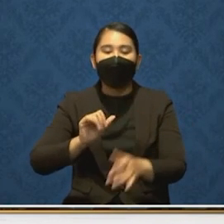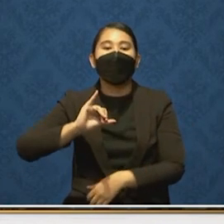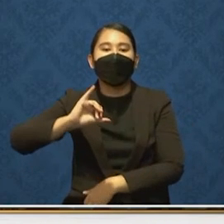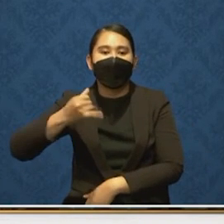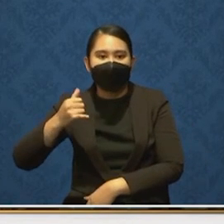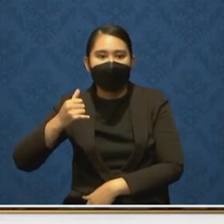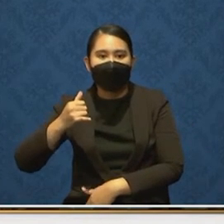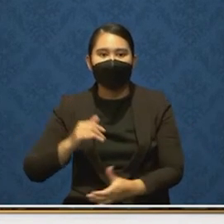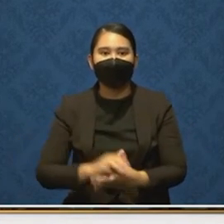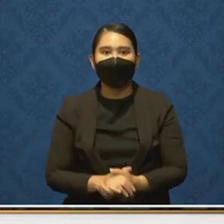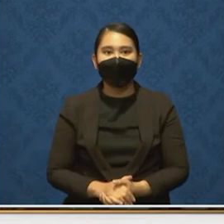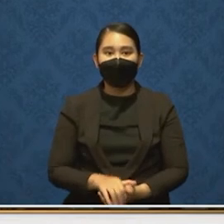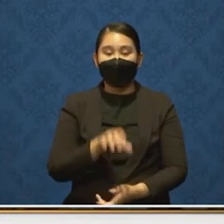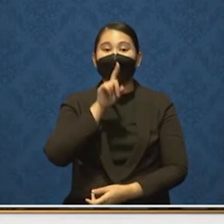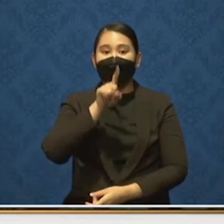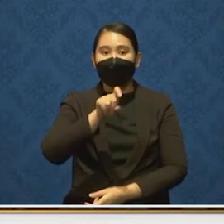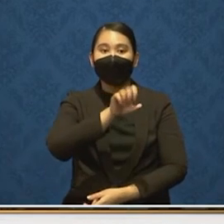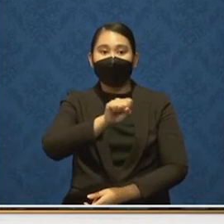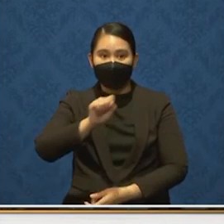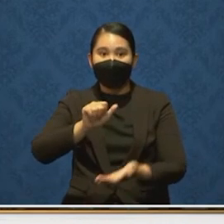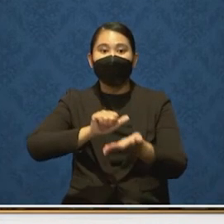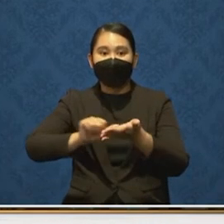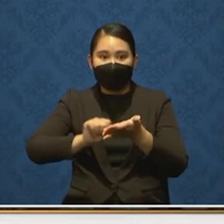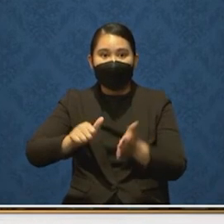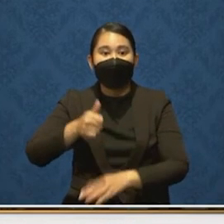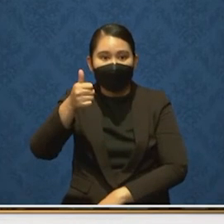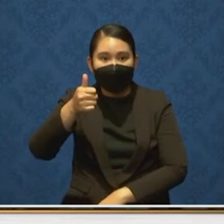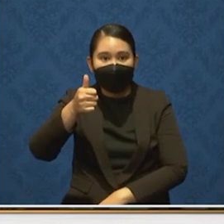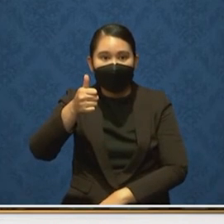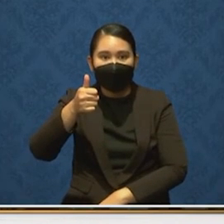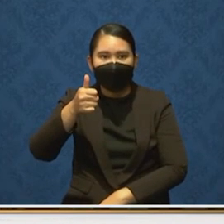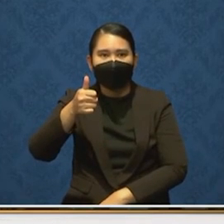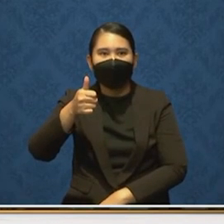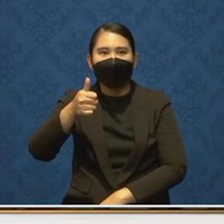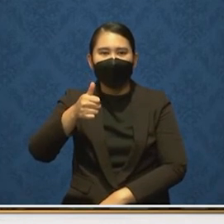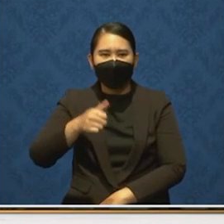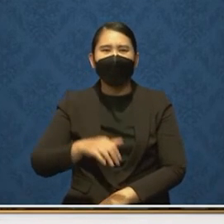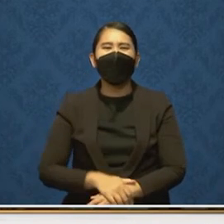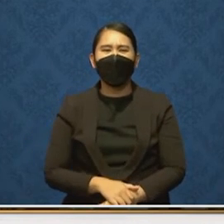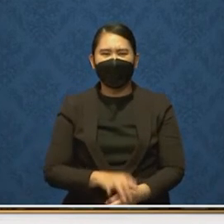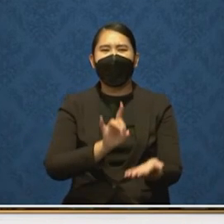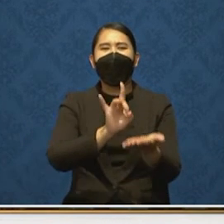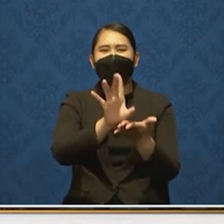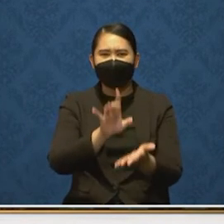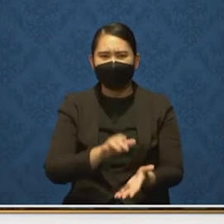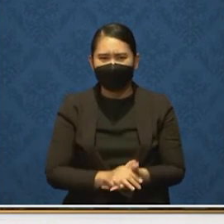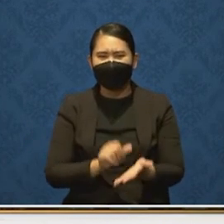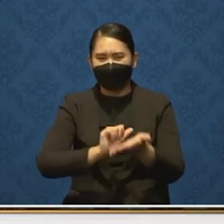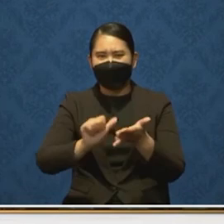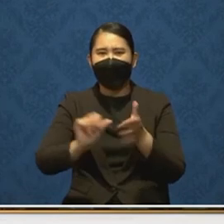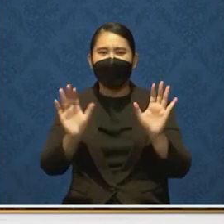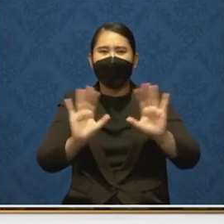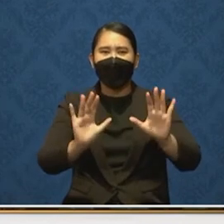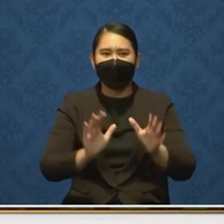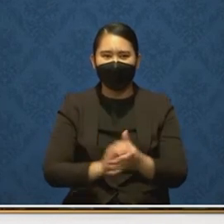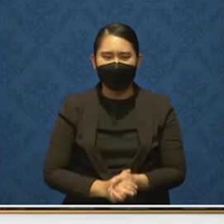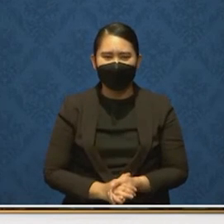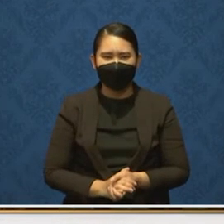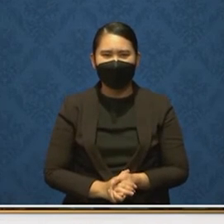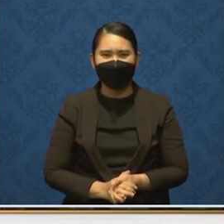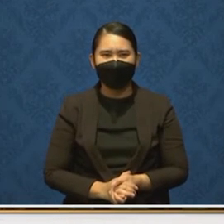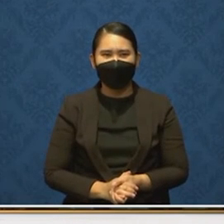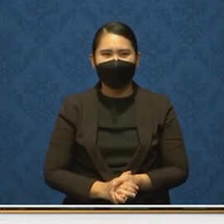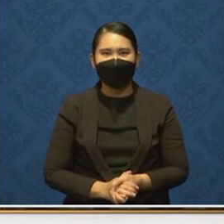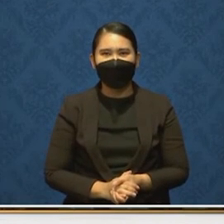เพื่อนสมายชิกจะให้แ้ไครับผมวาคดทุกคนมีแต่จะไล่นะครั ไมมแค่ใหแ้หรอกนะครับเพื่เนี่ย